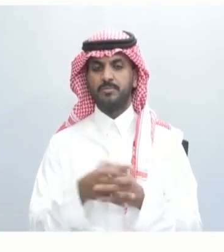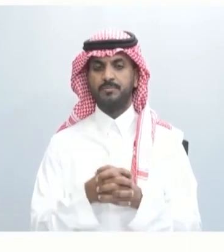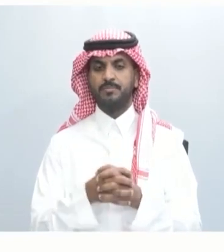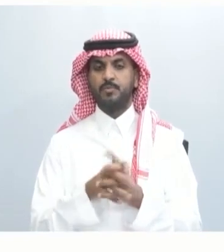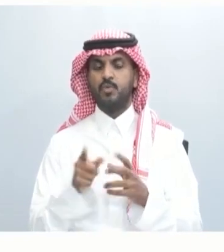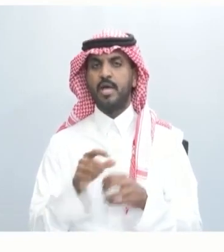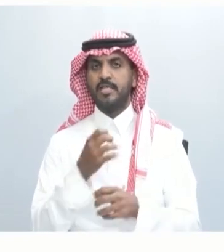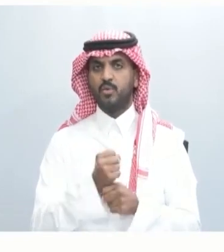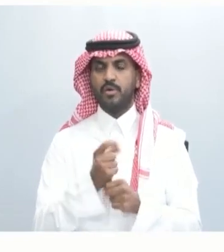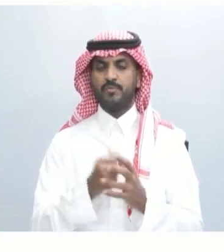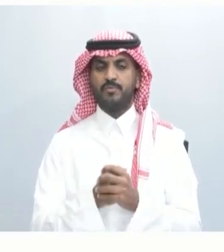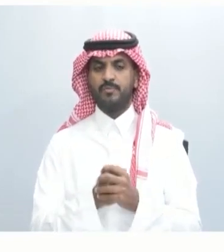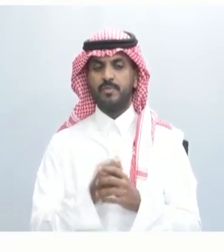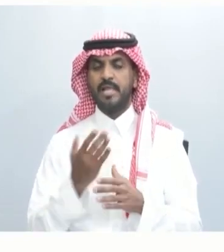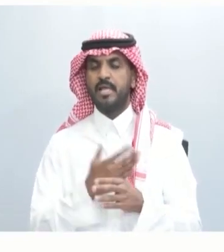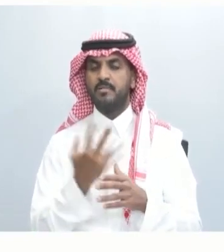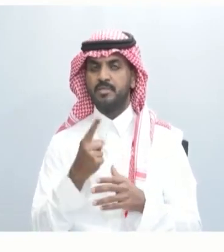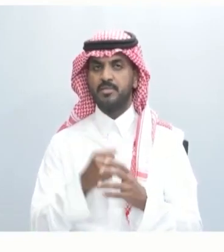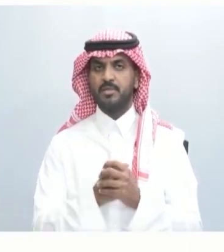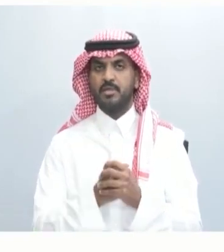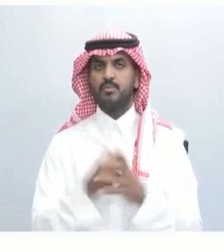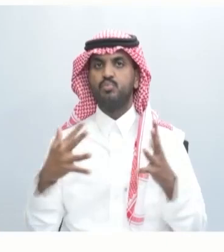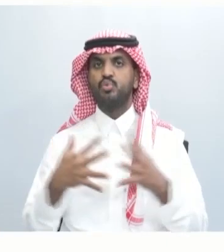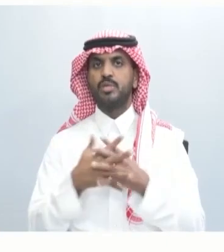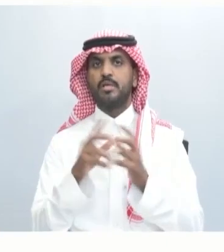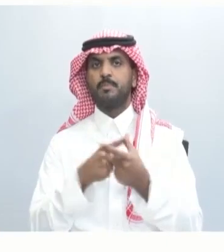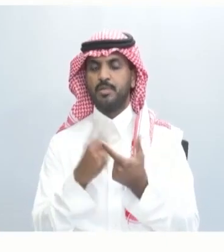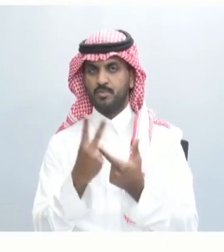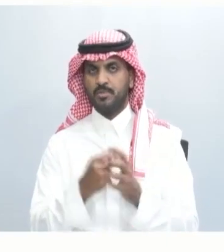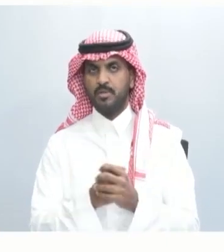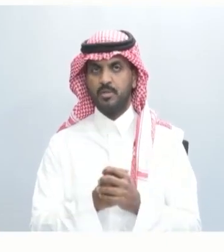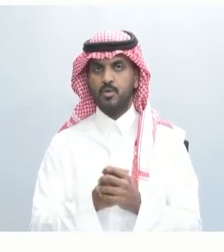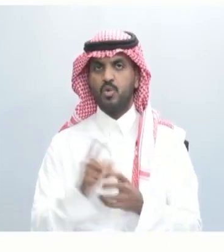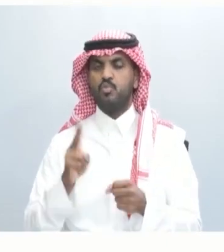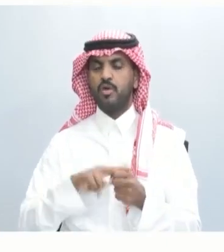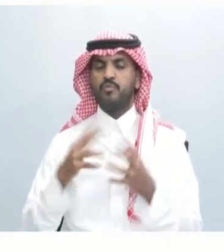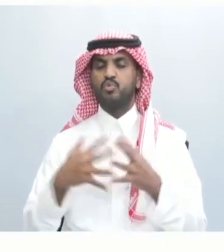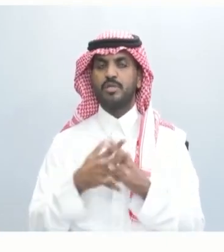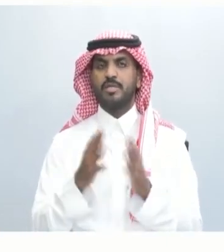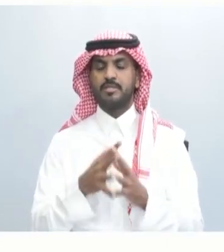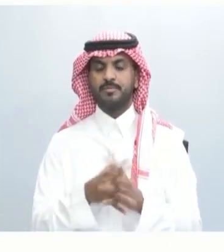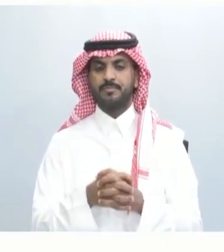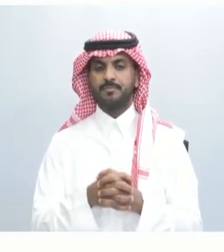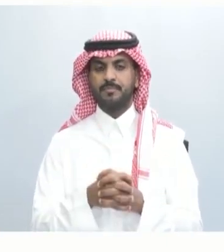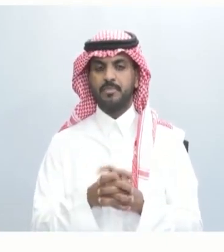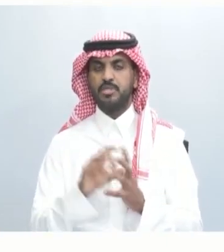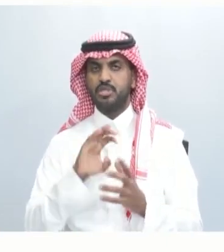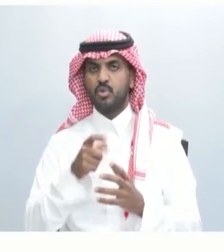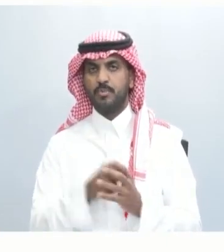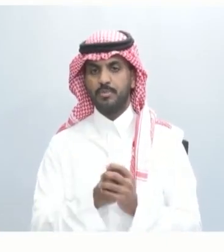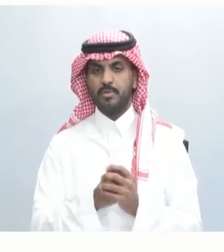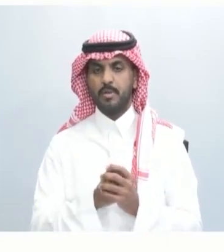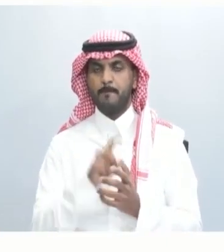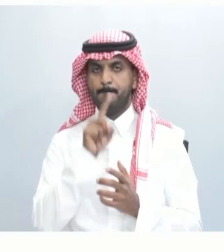وهنا اتوقف لان الخمسه عشر مشترك بينهما اذا هو المضاعف المشترك الاصغر اذا الاجابه هي